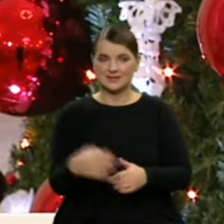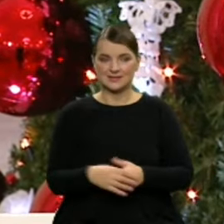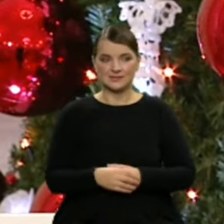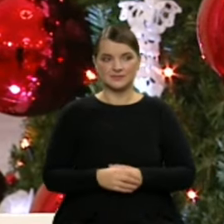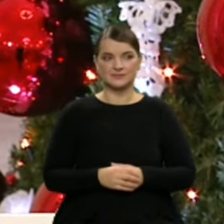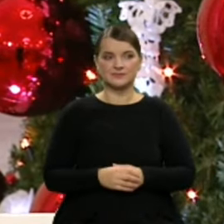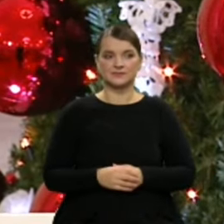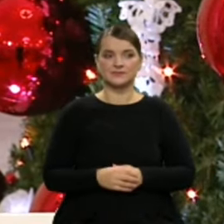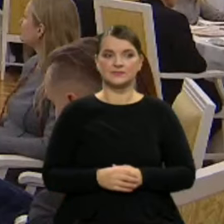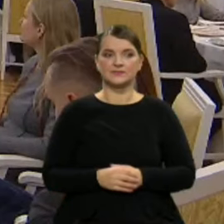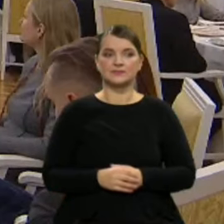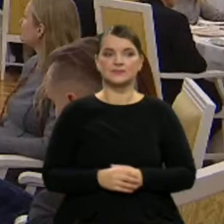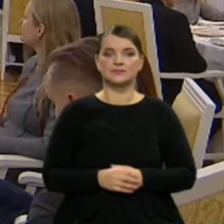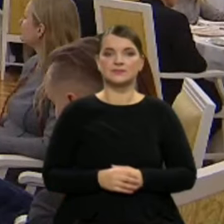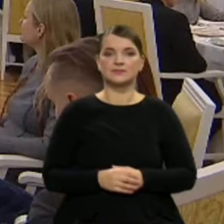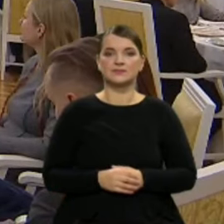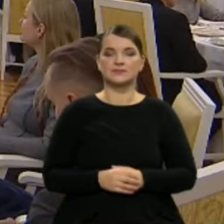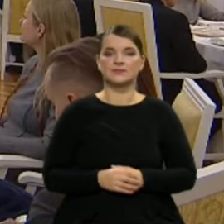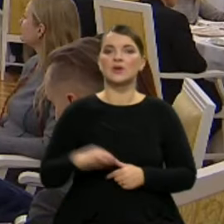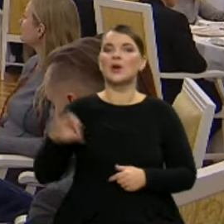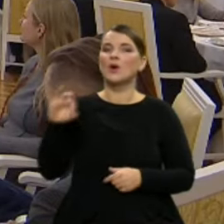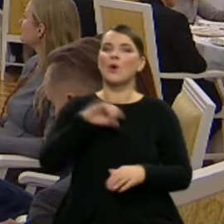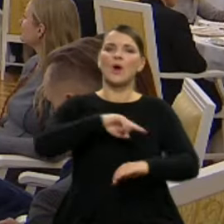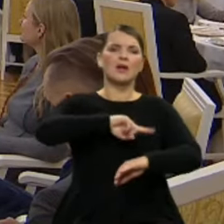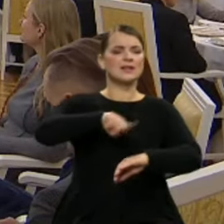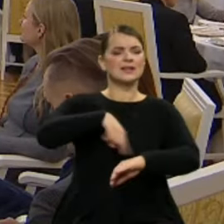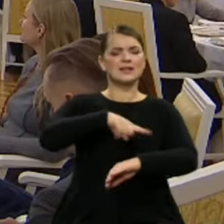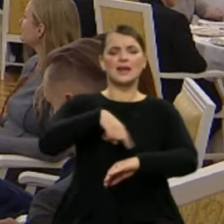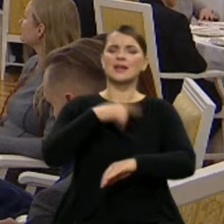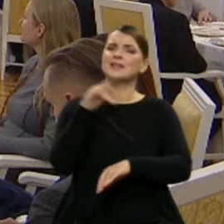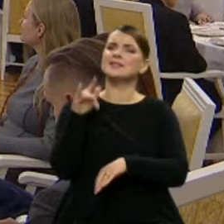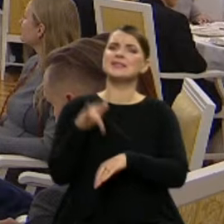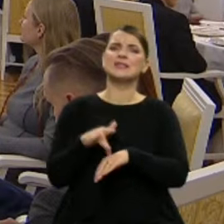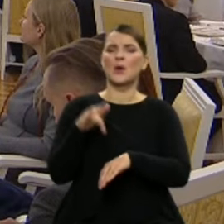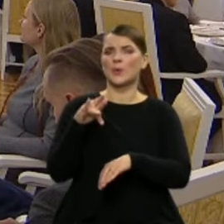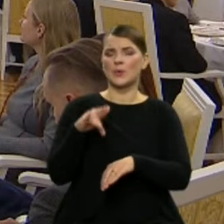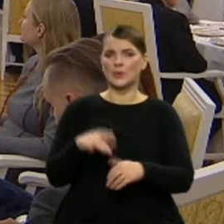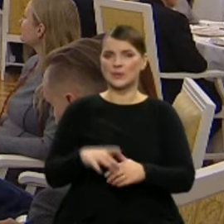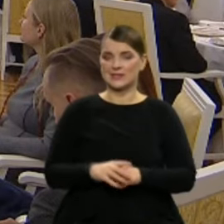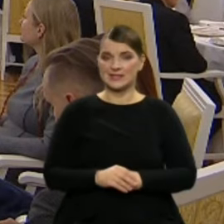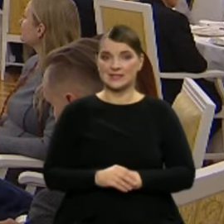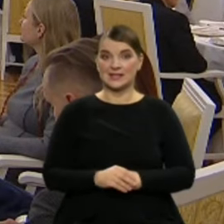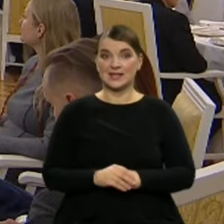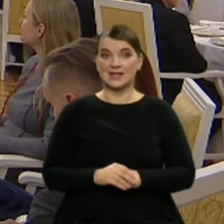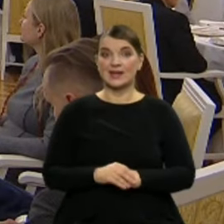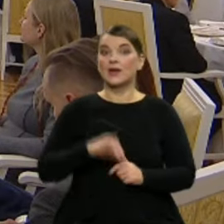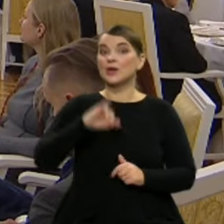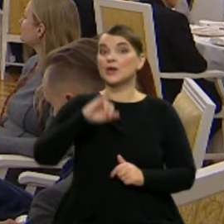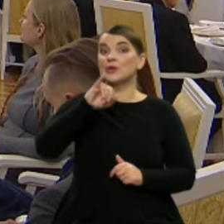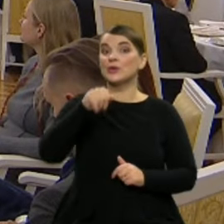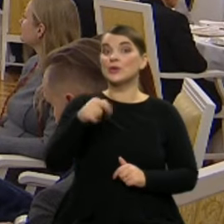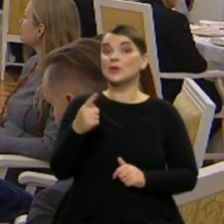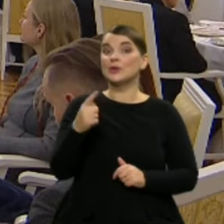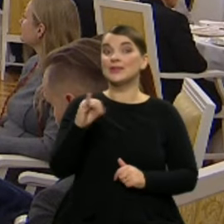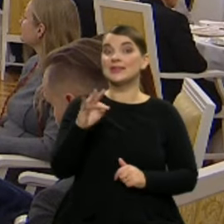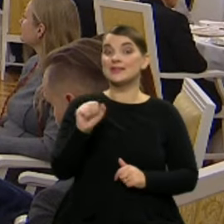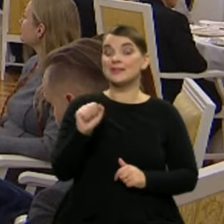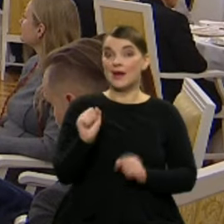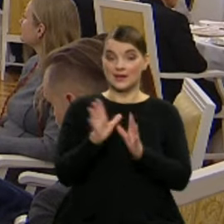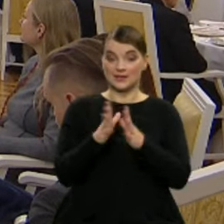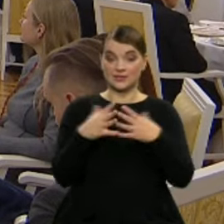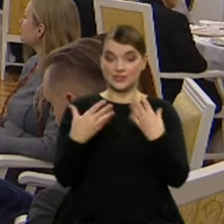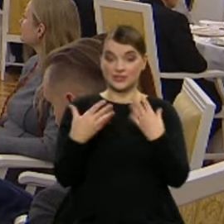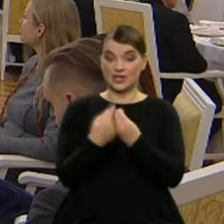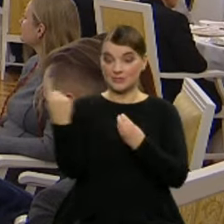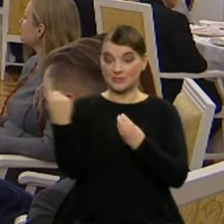apie tą jautrų laikotarpį, kai mūsų Judita atkeliavo į mūsų šeimą, jai